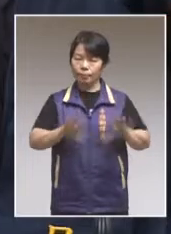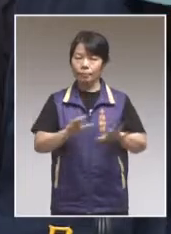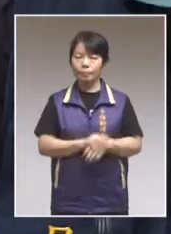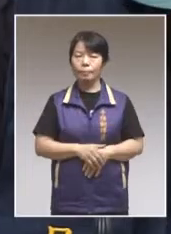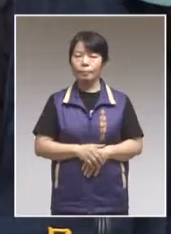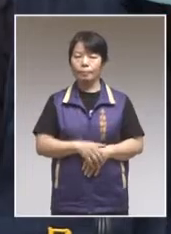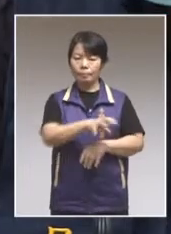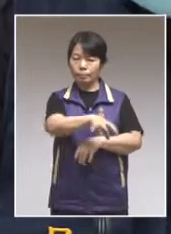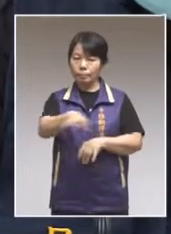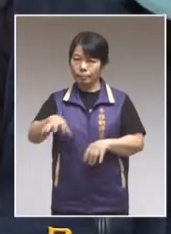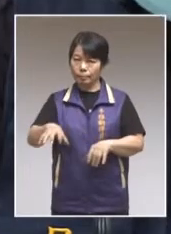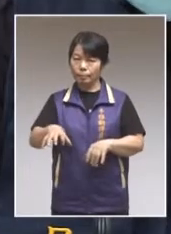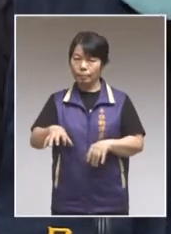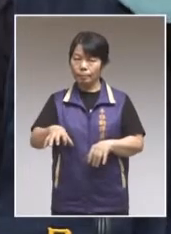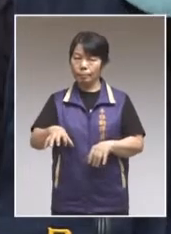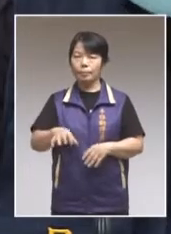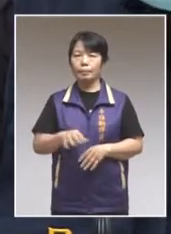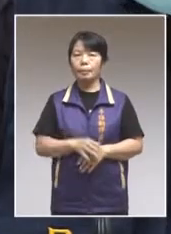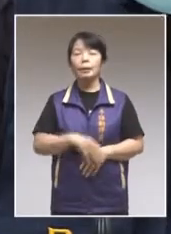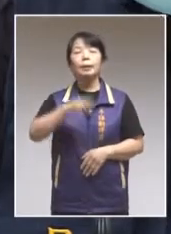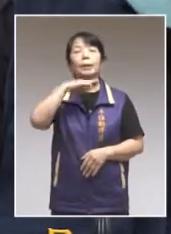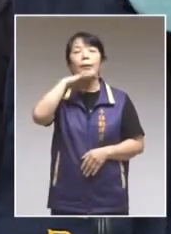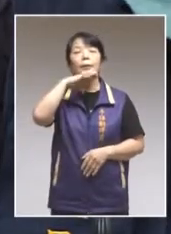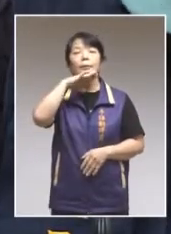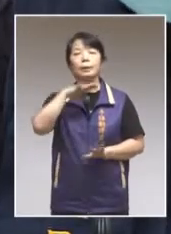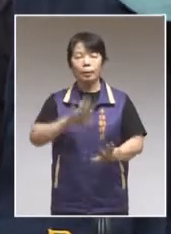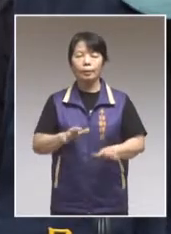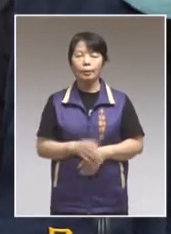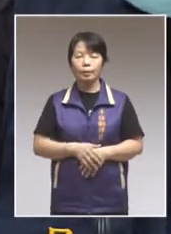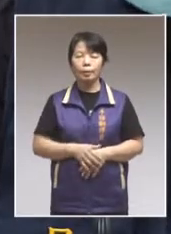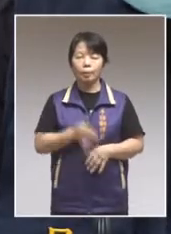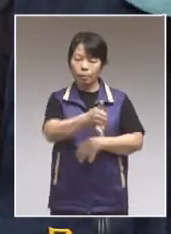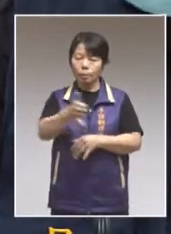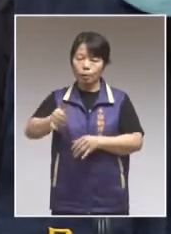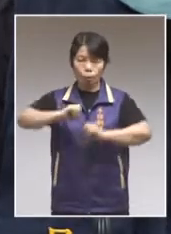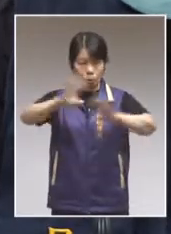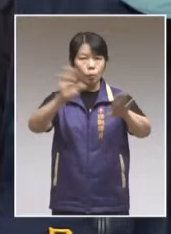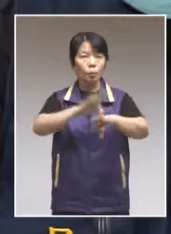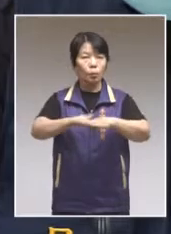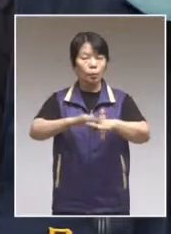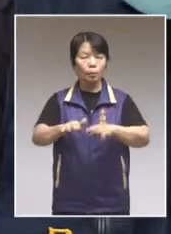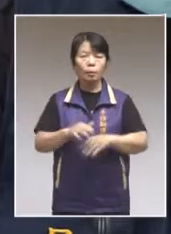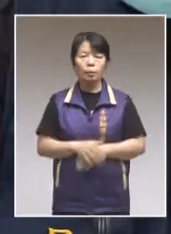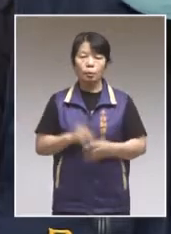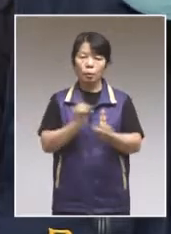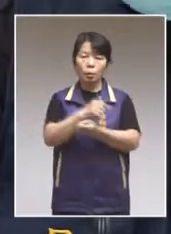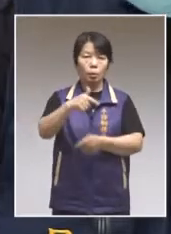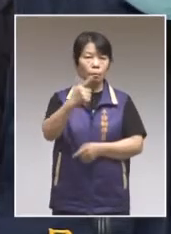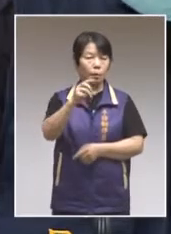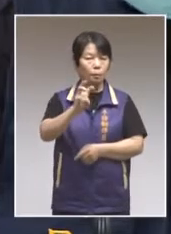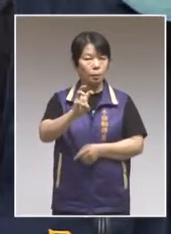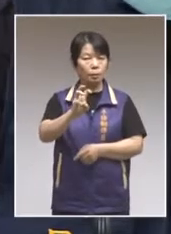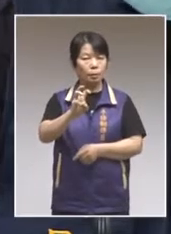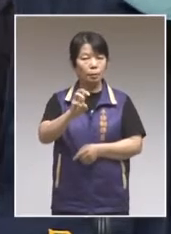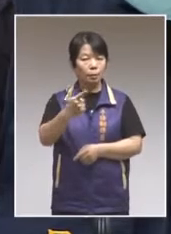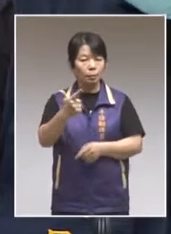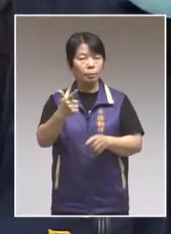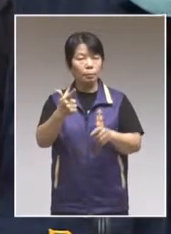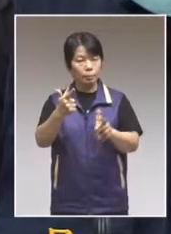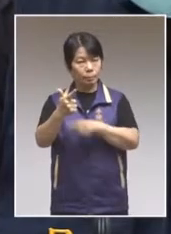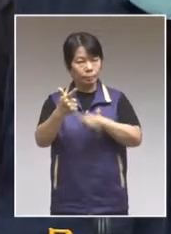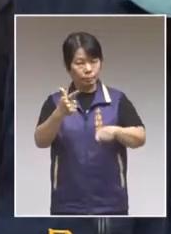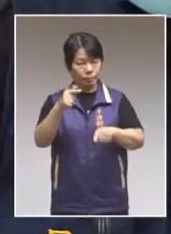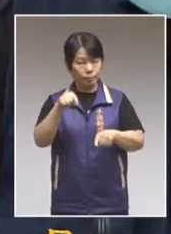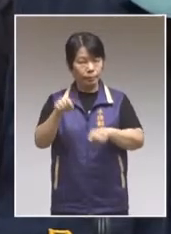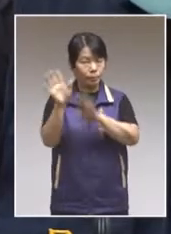域，那包含在我们等一下的足迹里面都会公布。那主要分析这636例的一个状